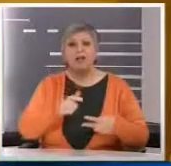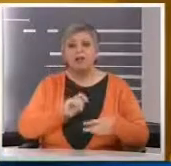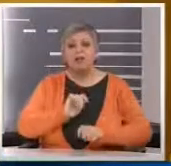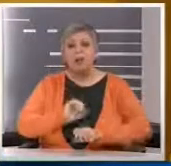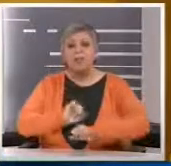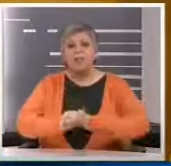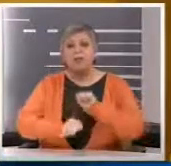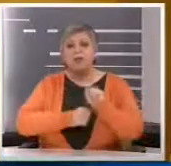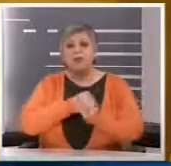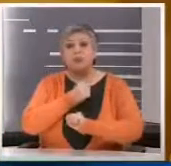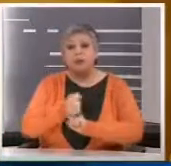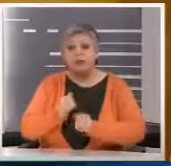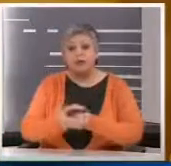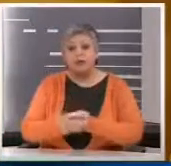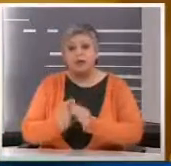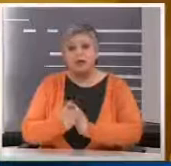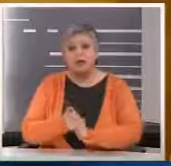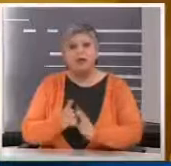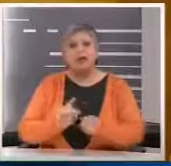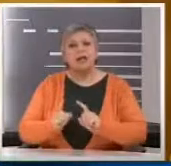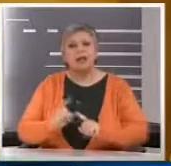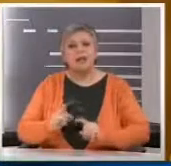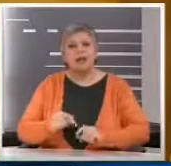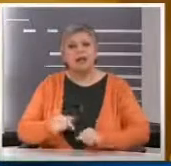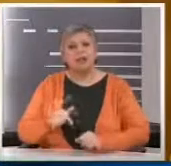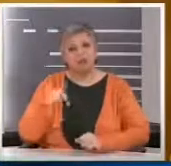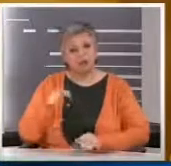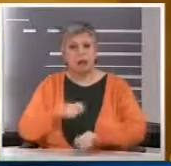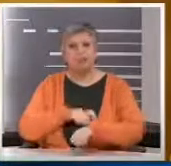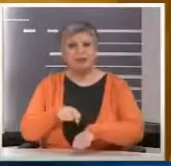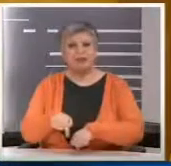εδώ, σε αυτήν εδώ την περίπτωση, και θα το αποδείξω γιατί.